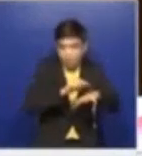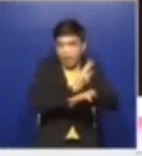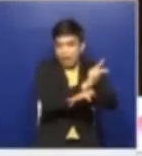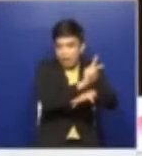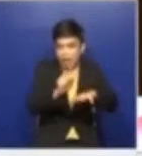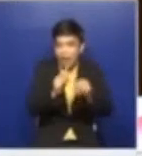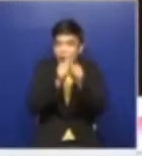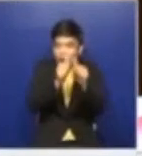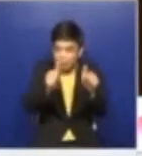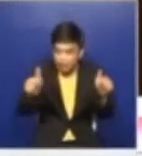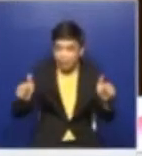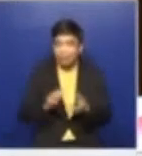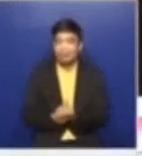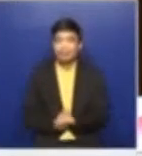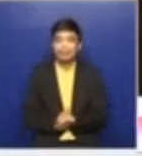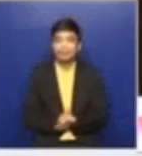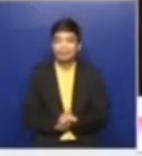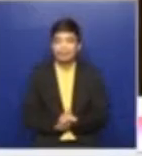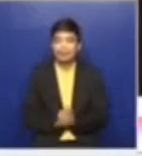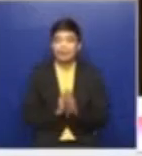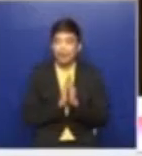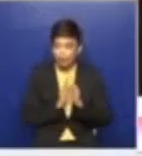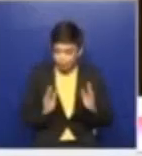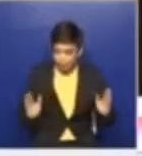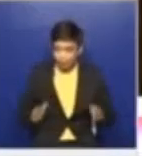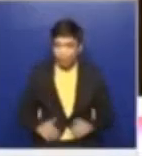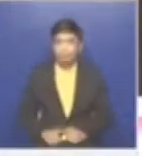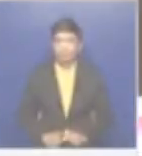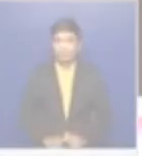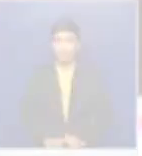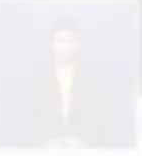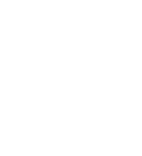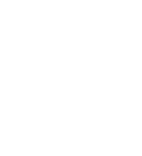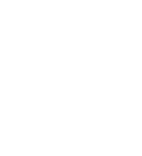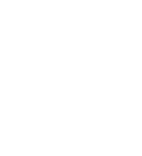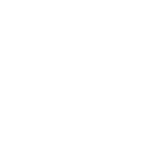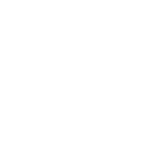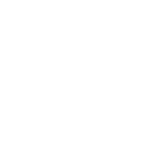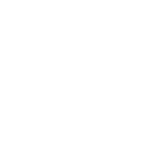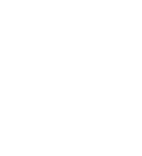ได้เพิ่มเติมมากยิ่งขึ้นขอกราบขอบพระคุณค่ะ ครับขอบคุณครับ